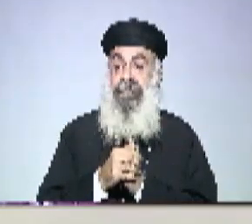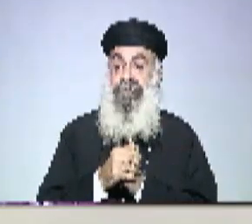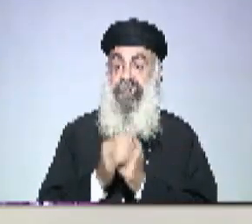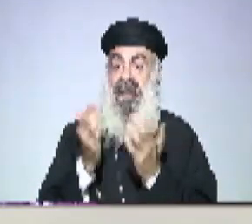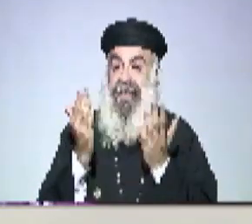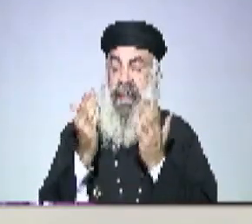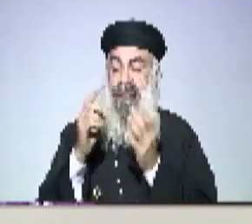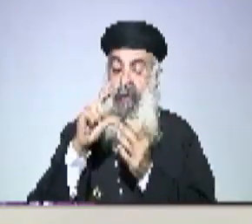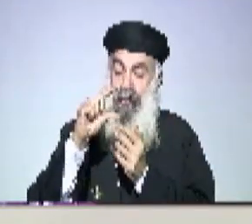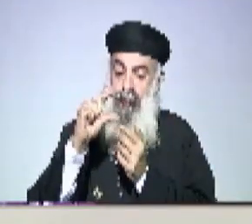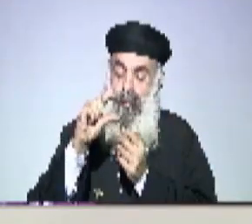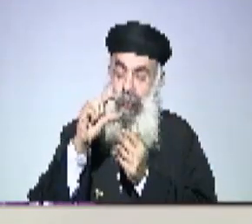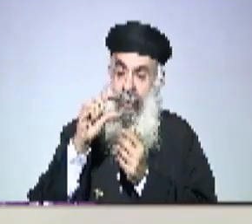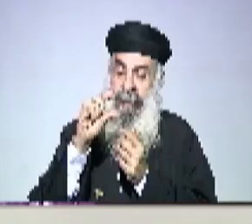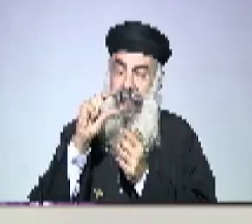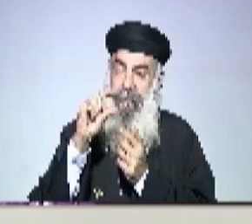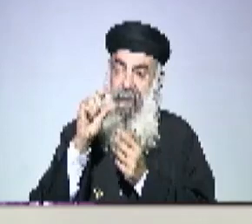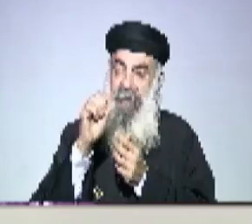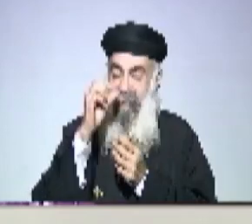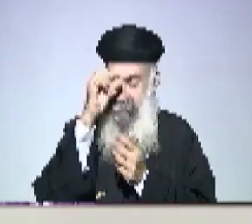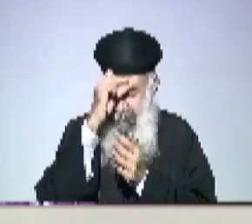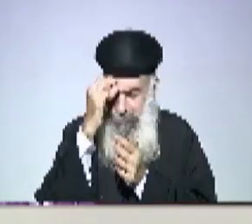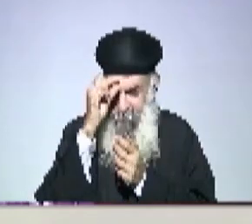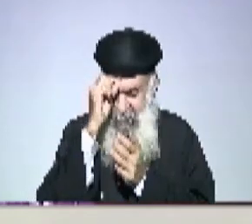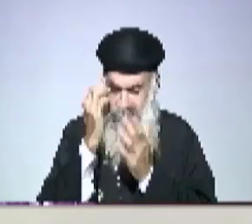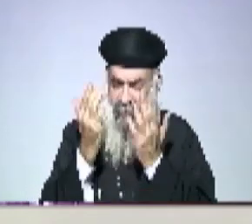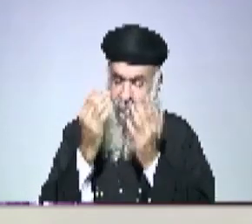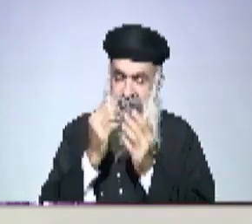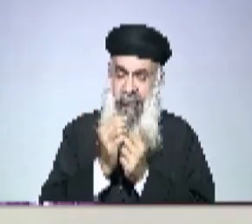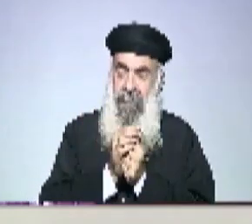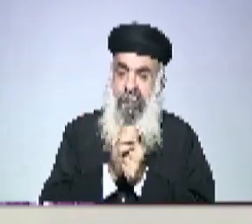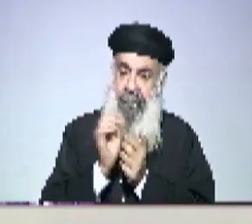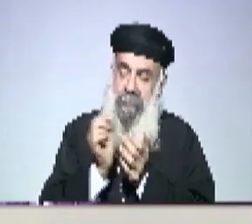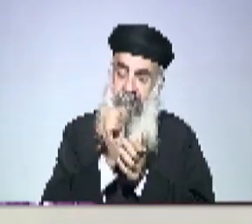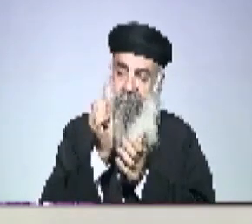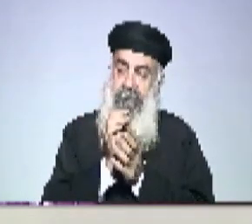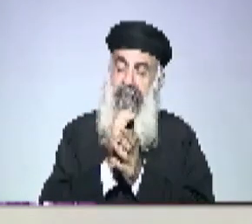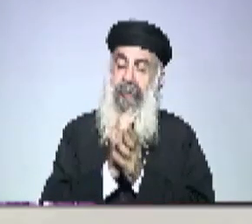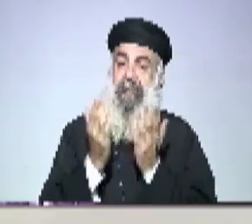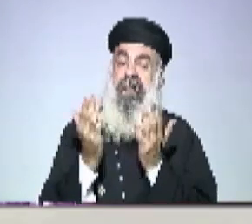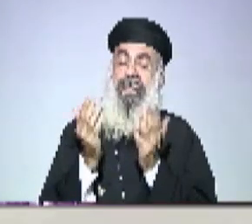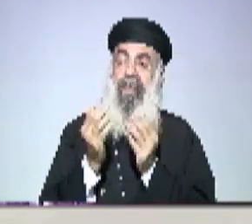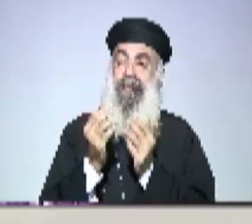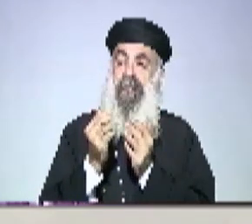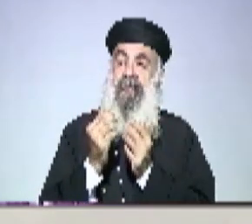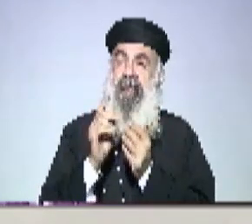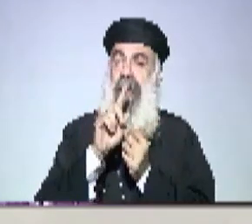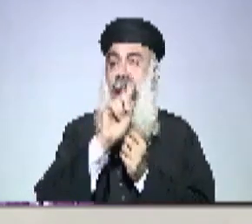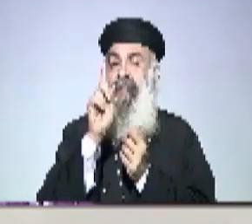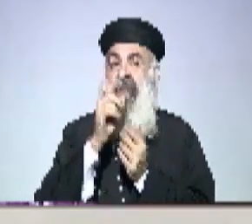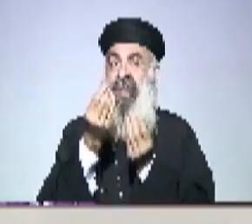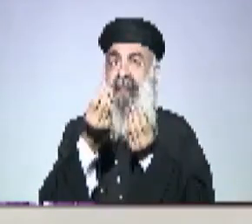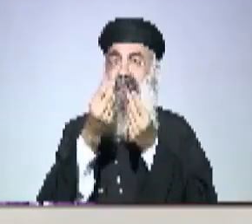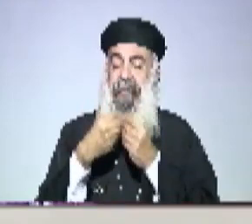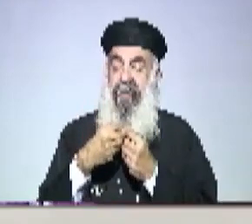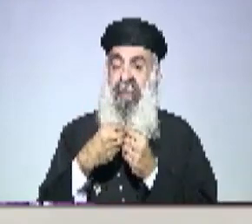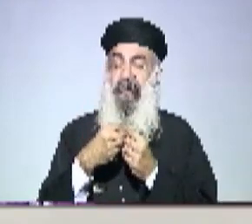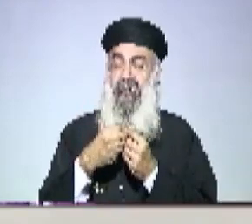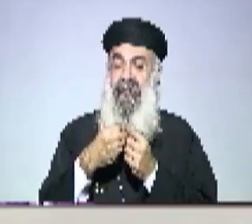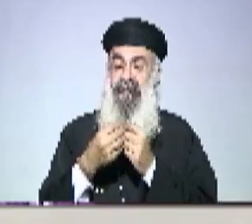صلوه صغيره كده جت في سفر الامثال صحاح 30 بتقول لا تعطني